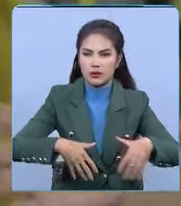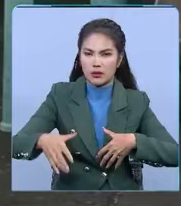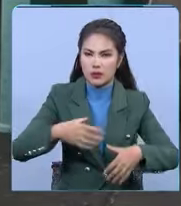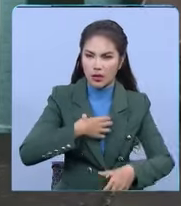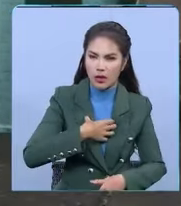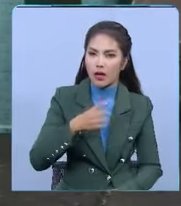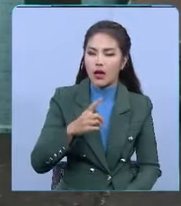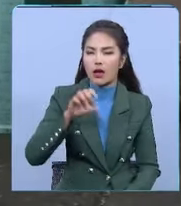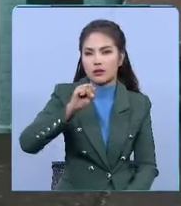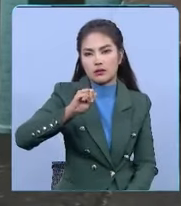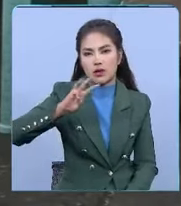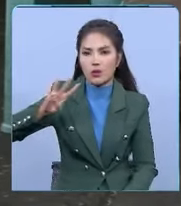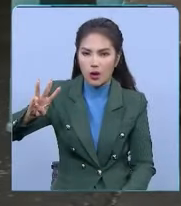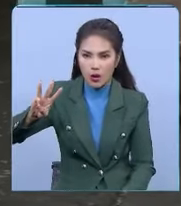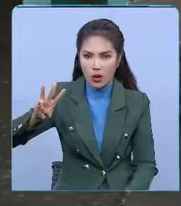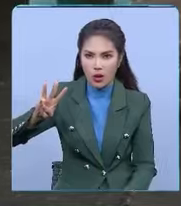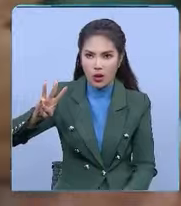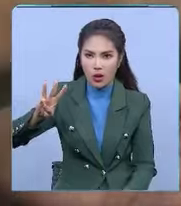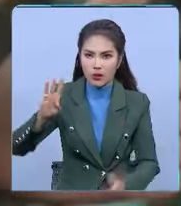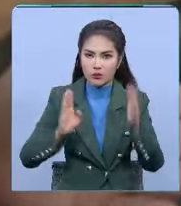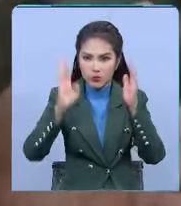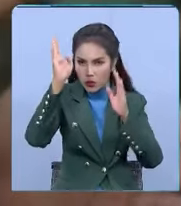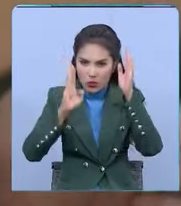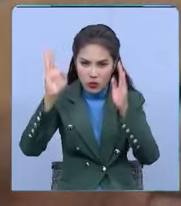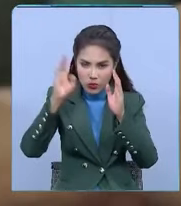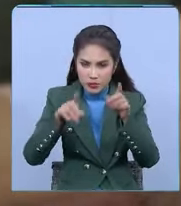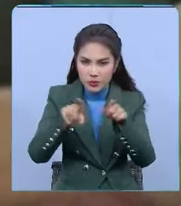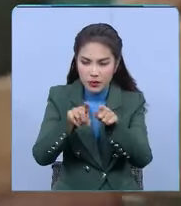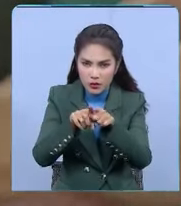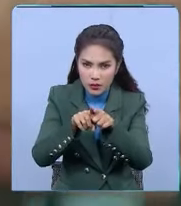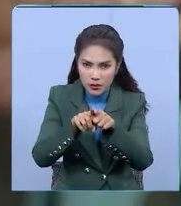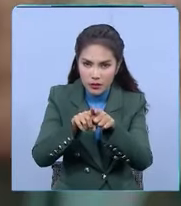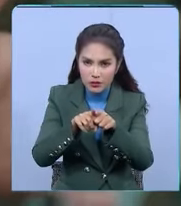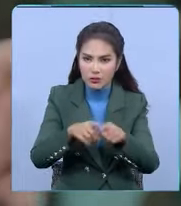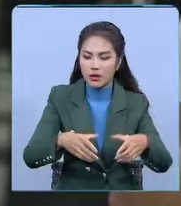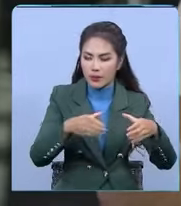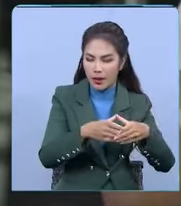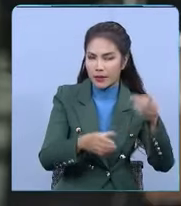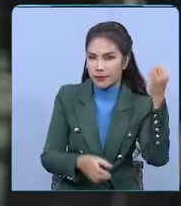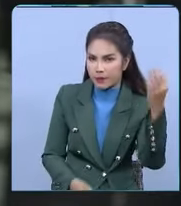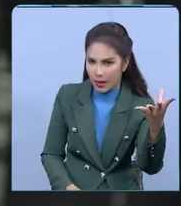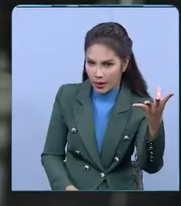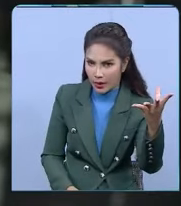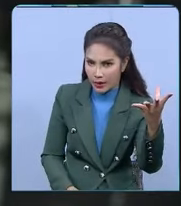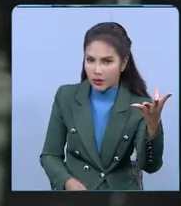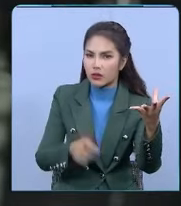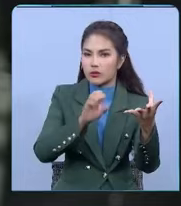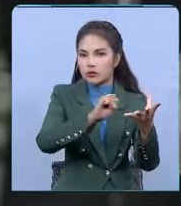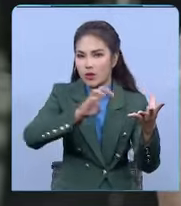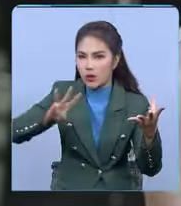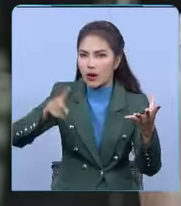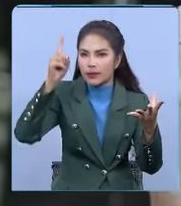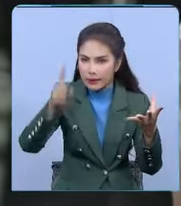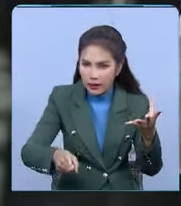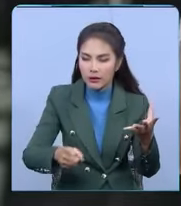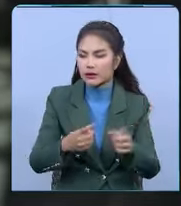ากให้สว.เนี่ยโหวตไปในทิศทางเดียวกันเหมือนเมื่อกี้ที่ลุงป้อมบอกว่าพรรคที่ได้มากที่สุดควรจัดตั้งก่อนประชาชนก็เรียกร้องว่าสว.คุณจะโหวตต